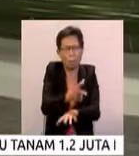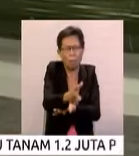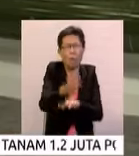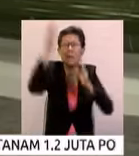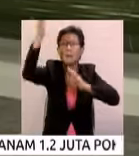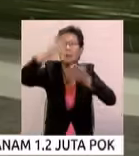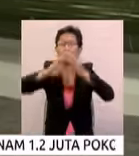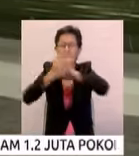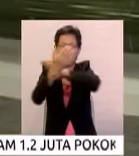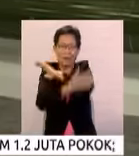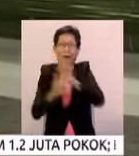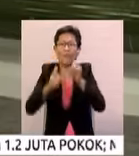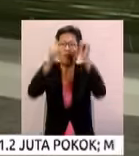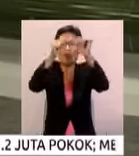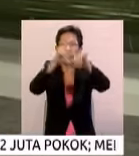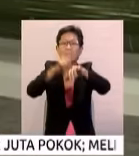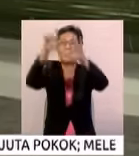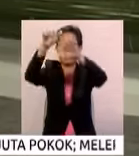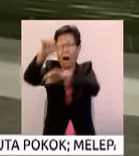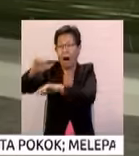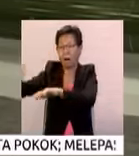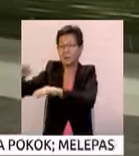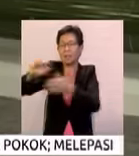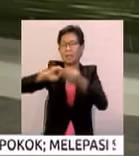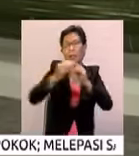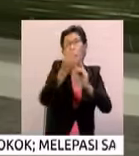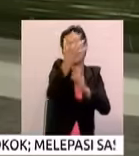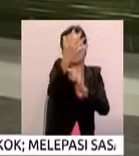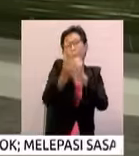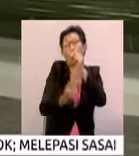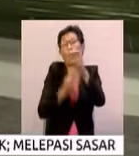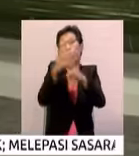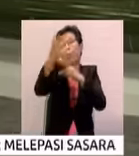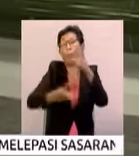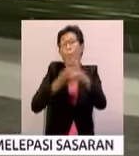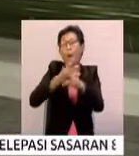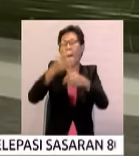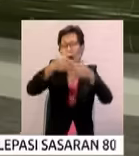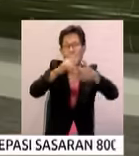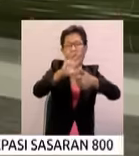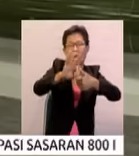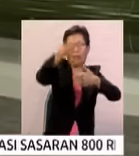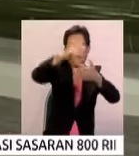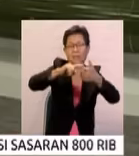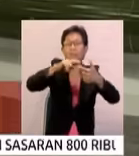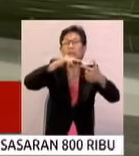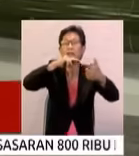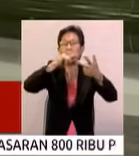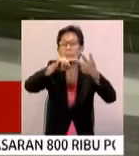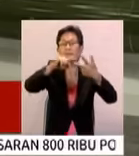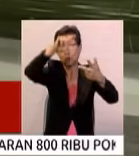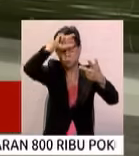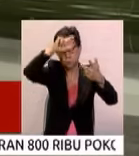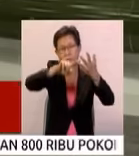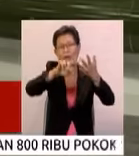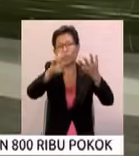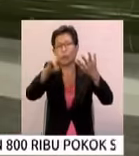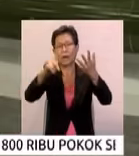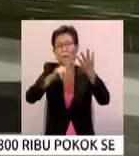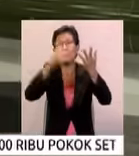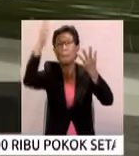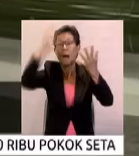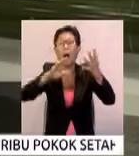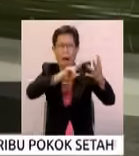Malaysia menjadi negara pertama di Asia dan kelima di dunia selepas Perancis, Jerman, Turki dan United Kingdom